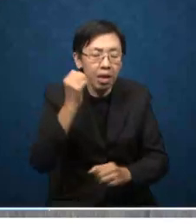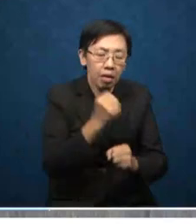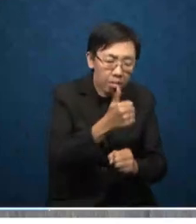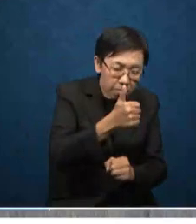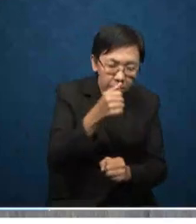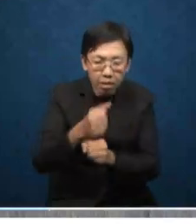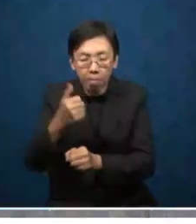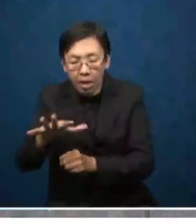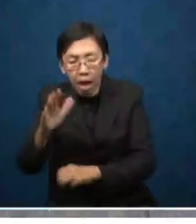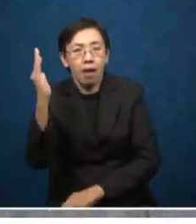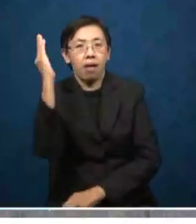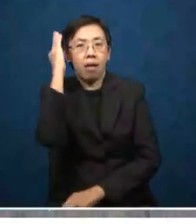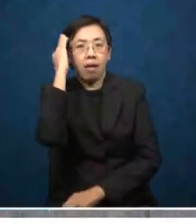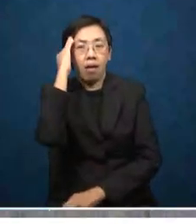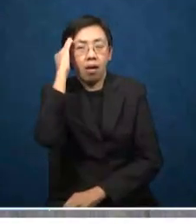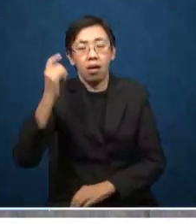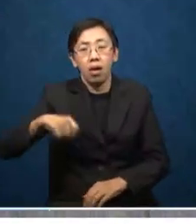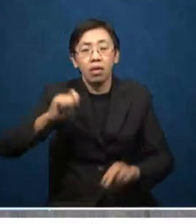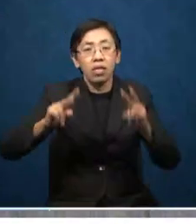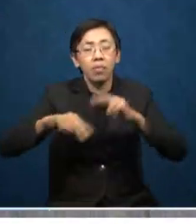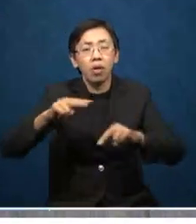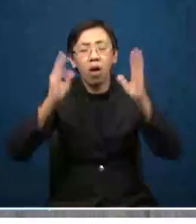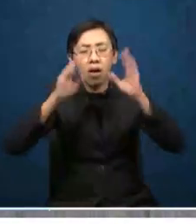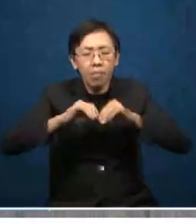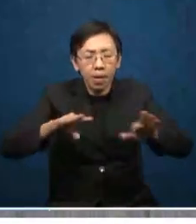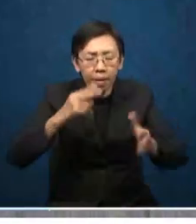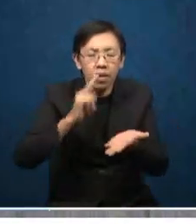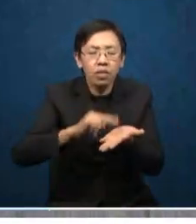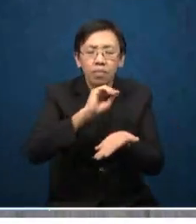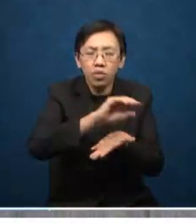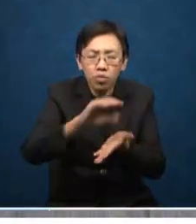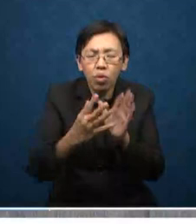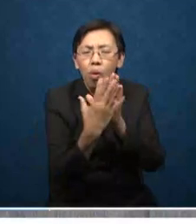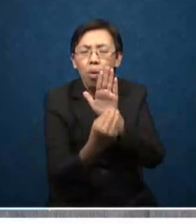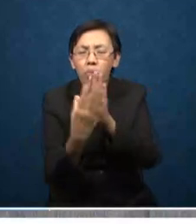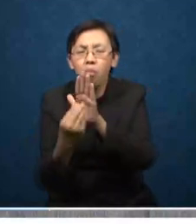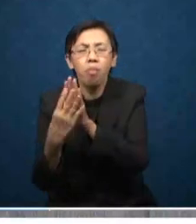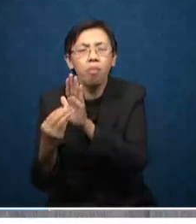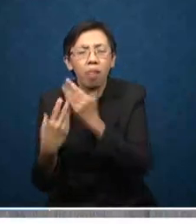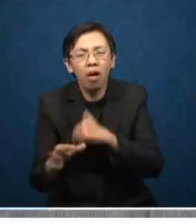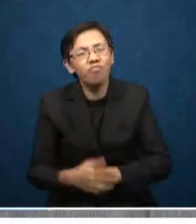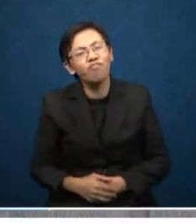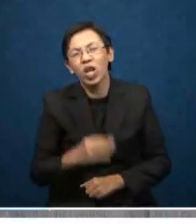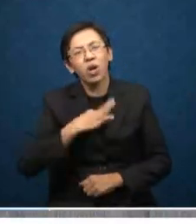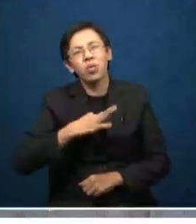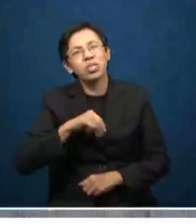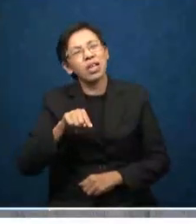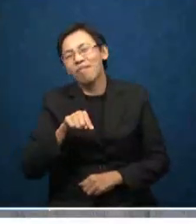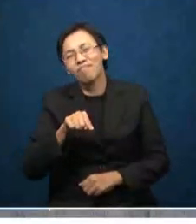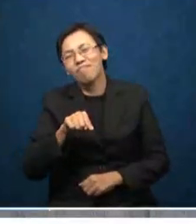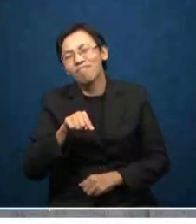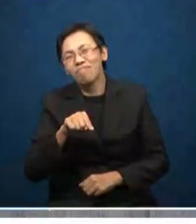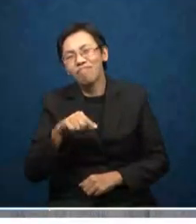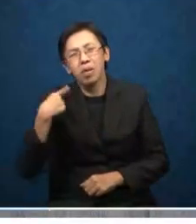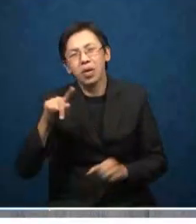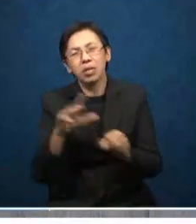ทำไม่ได้แม้ศาลปกครองจะทำโดยการเผยแพร่ส่งหนังสือไปจัดการอบรมอะไรต่างๆเนี่ยมันก็ยังอาจจะได้ผลไม่เต็ม